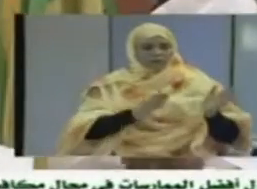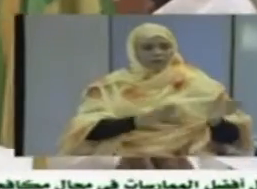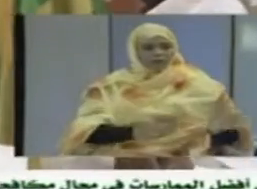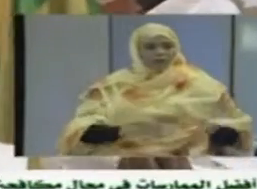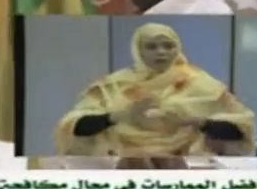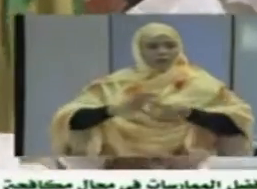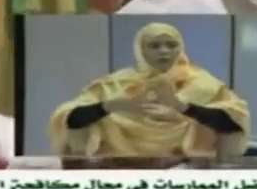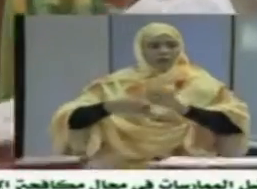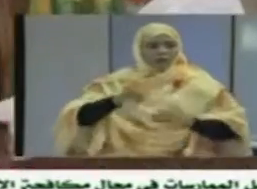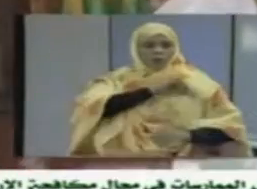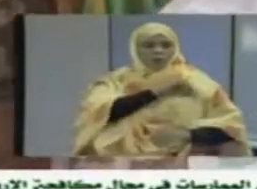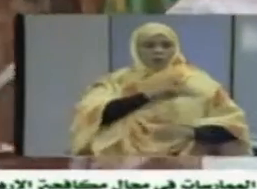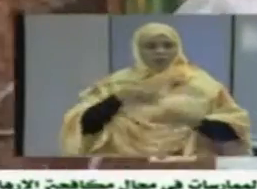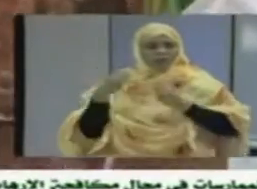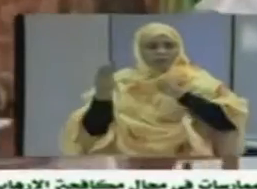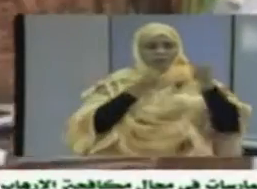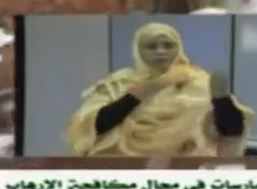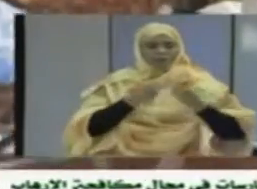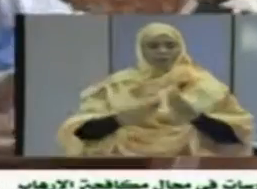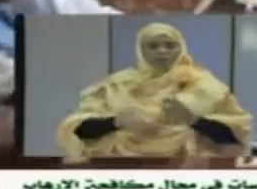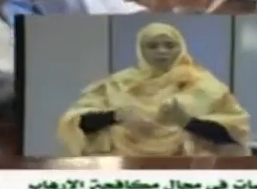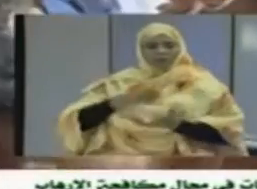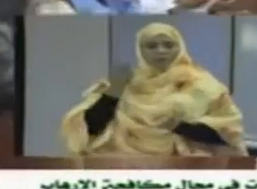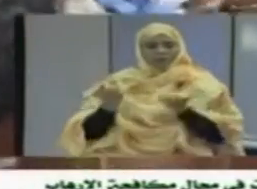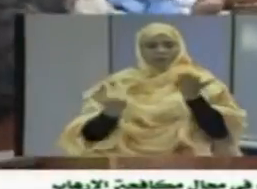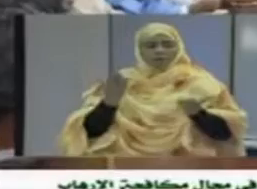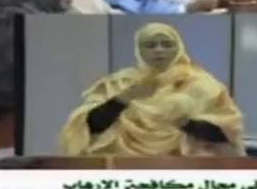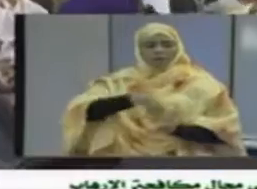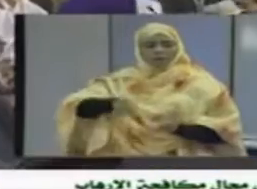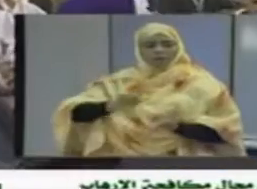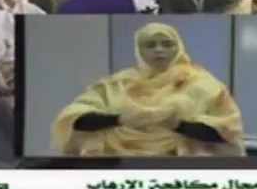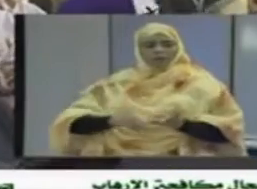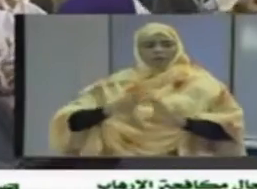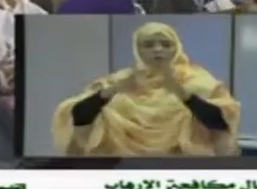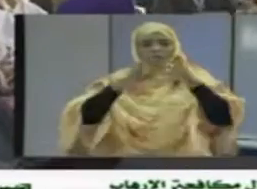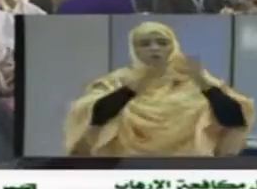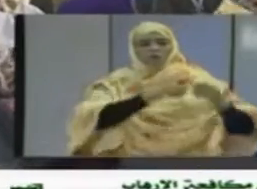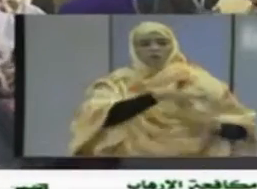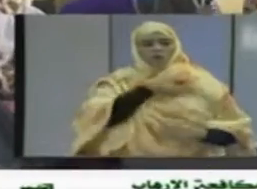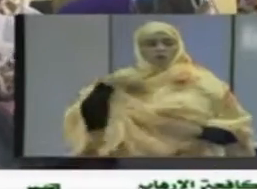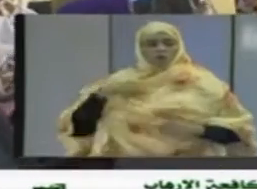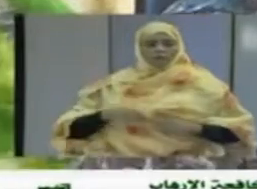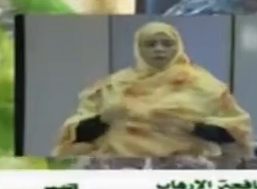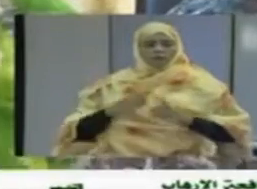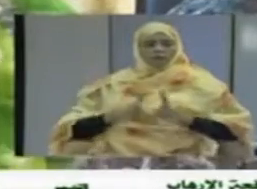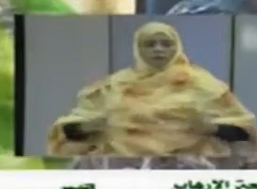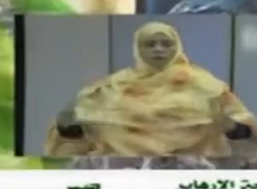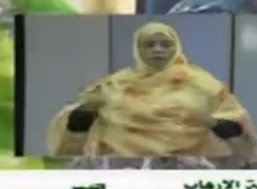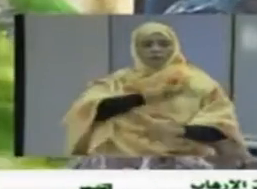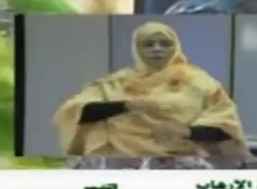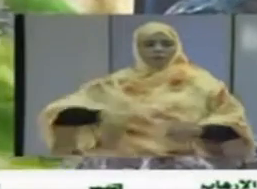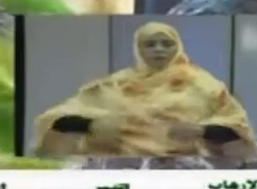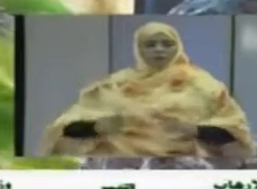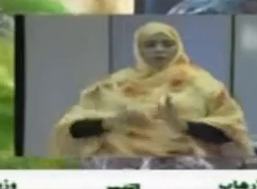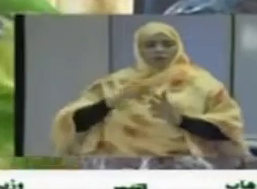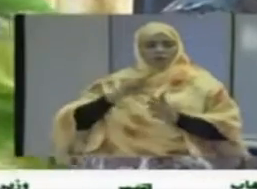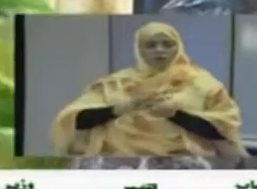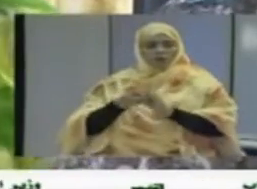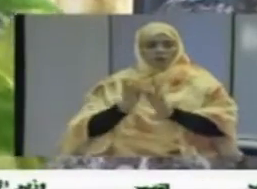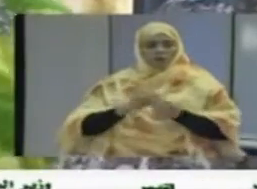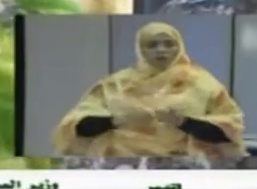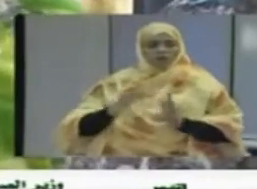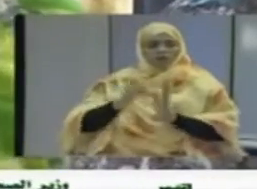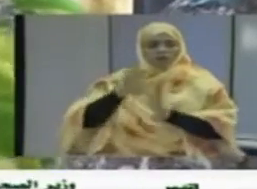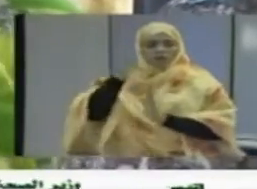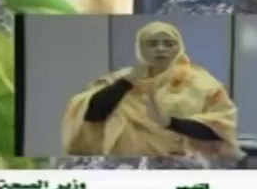الجمعية الوطنية تناقش ميزانيات عدد من القطاعات الحكومية وتشكل فريقا برلمانيا للتنوع والترقية النسوية